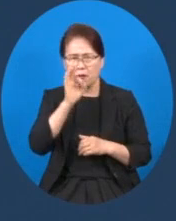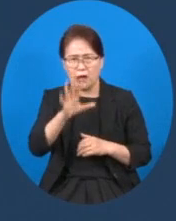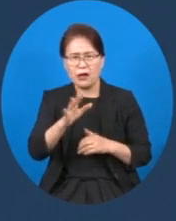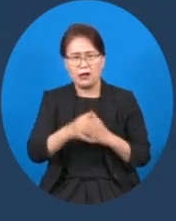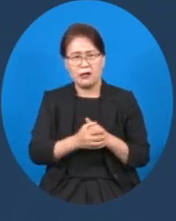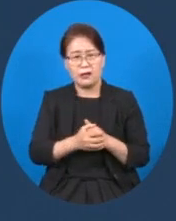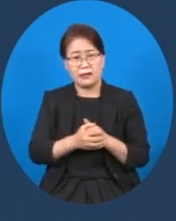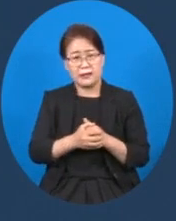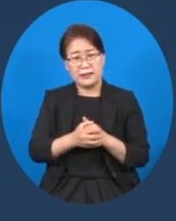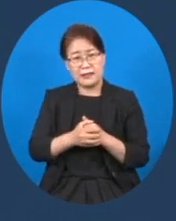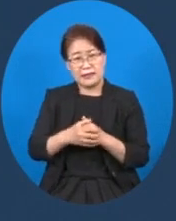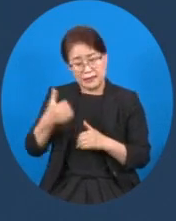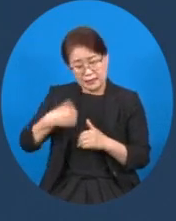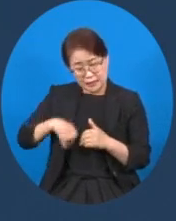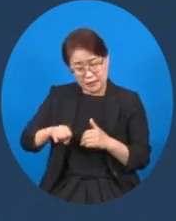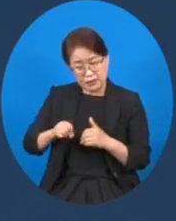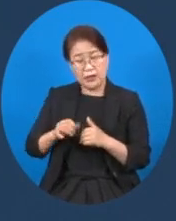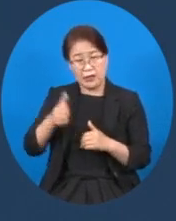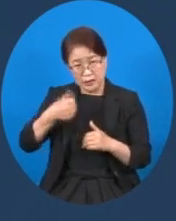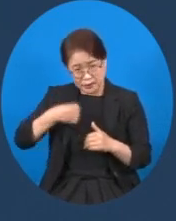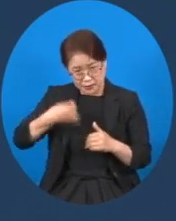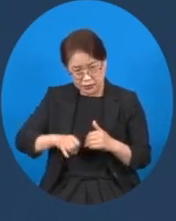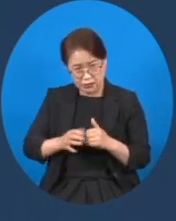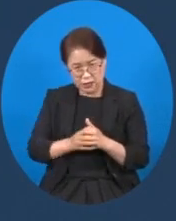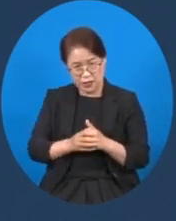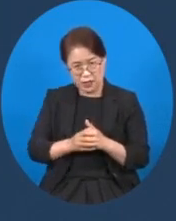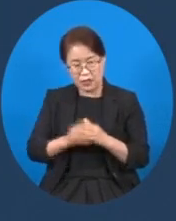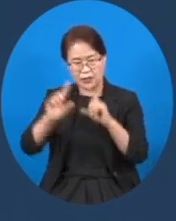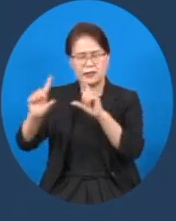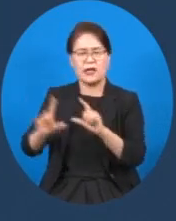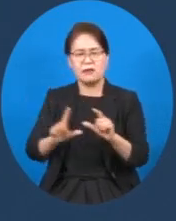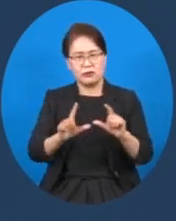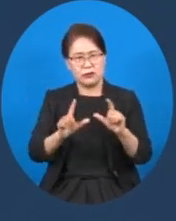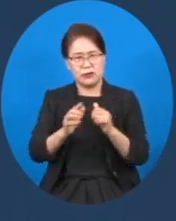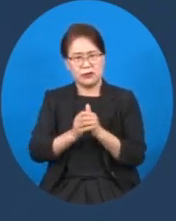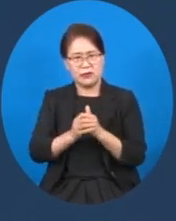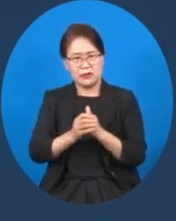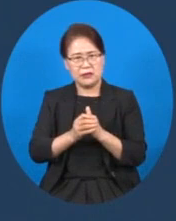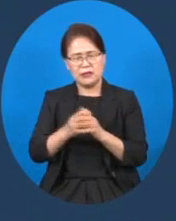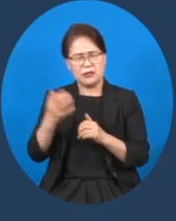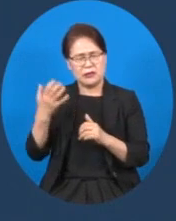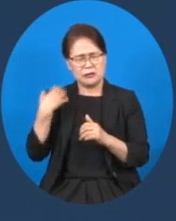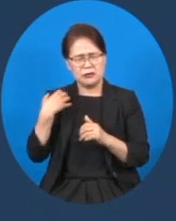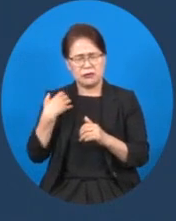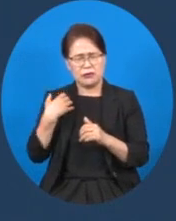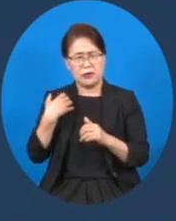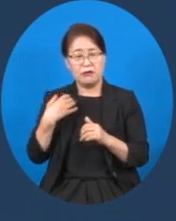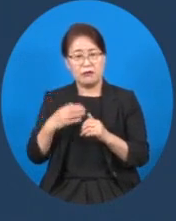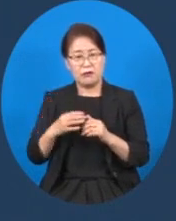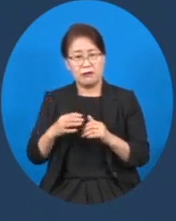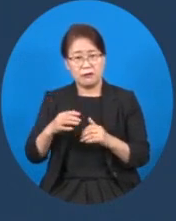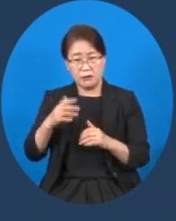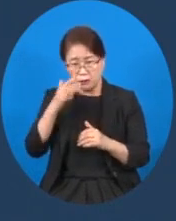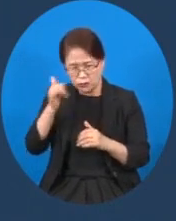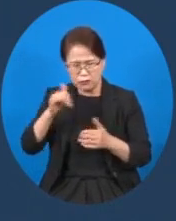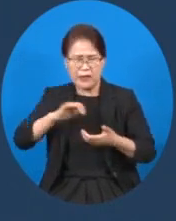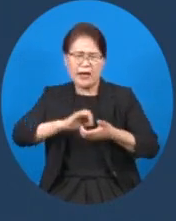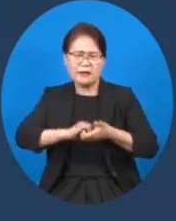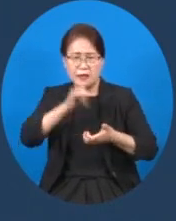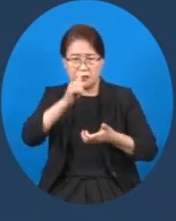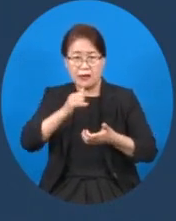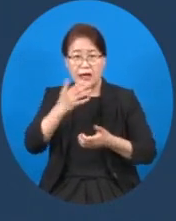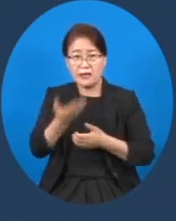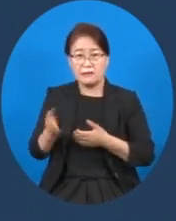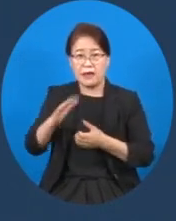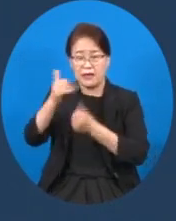여러분의 자녀의 인생을 책임질 수가 없는 거예요. 이 땅의 부모는 한계가 있어요. 그런데 하늘에 계신 하나님 아버지께서